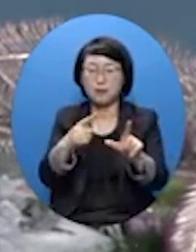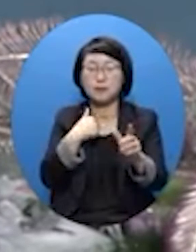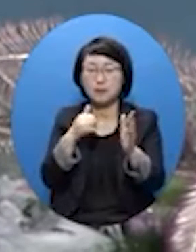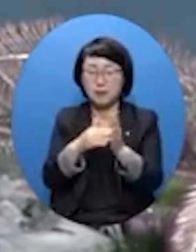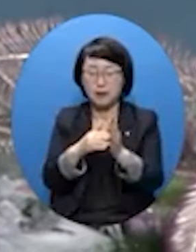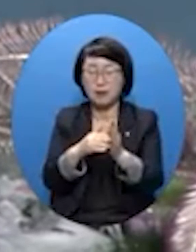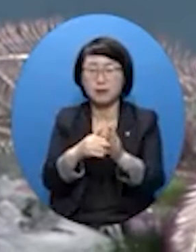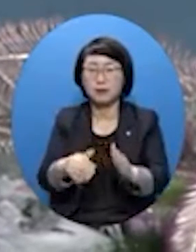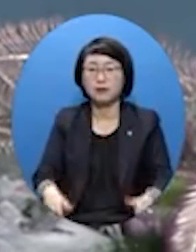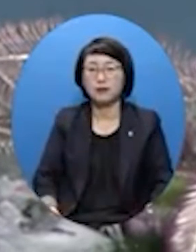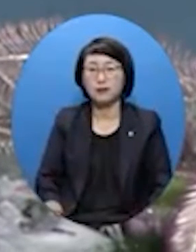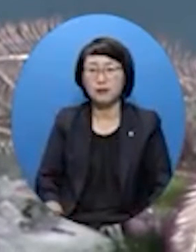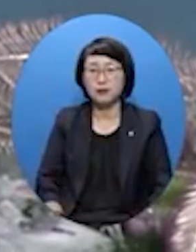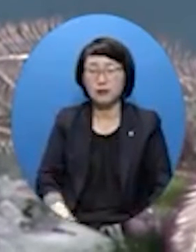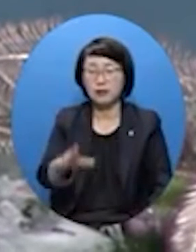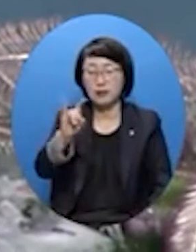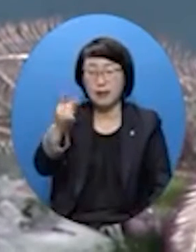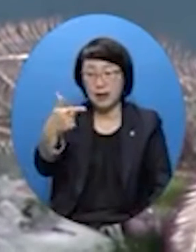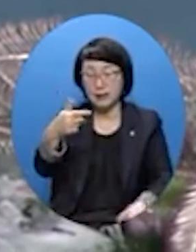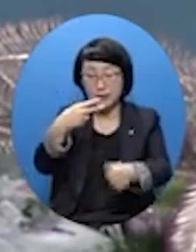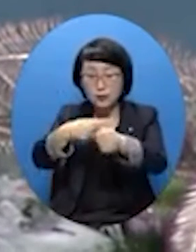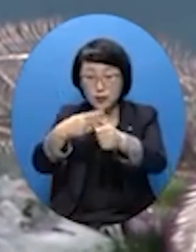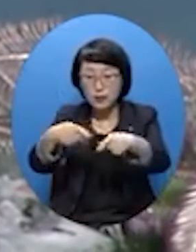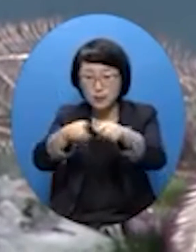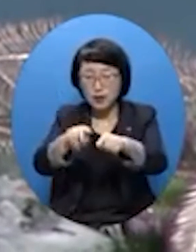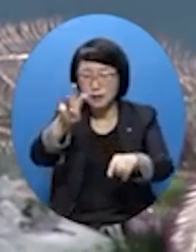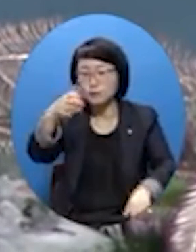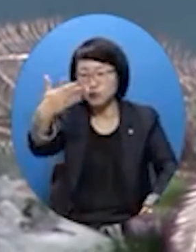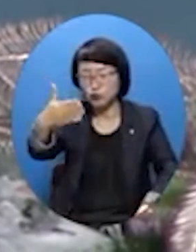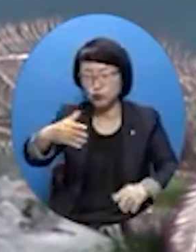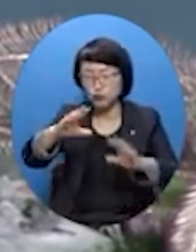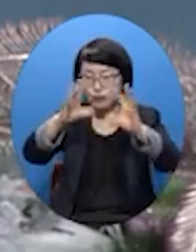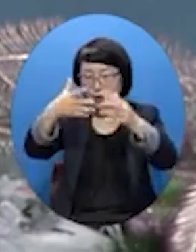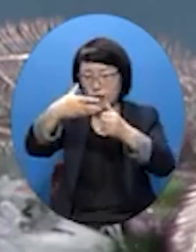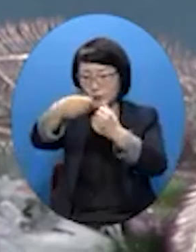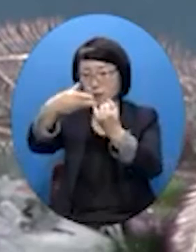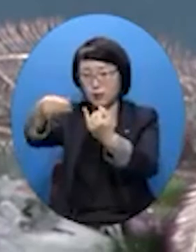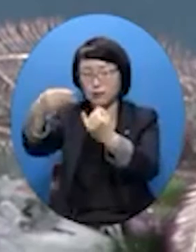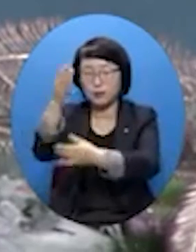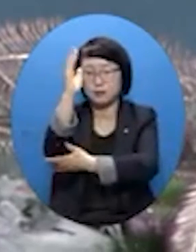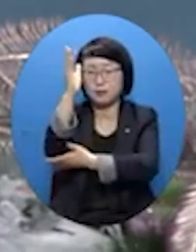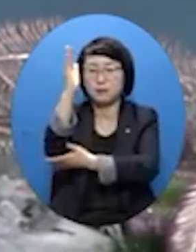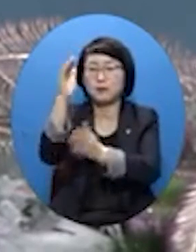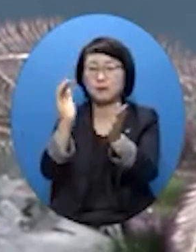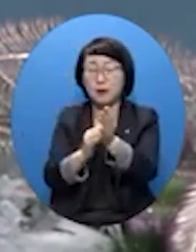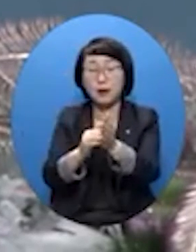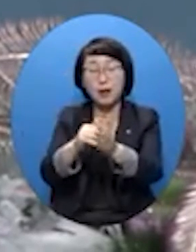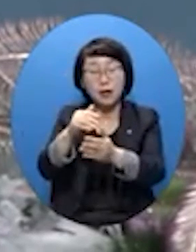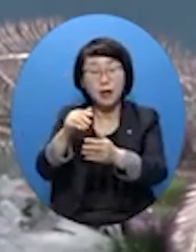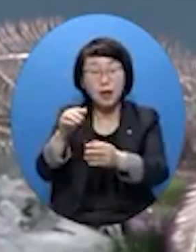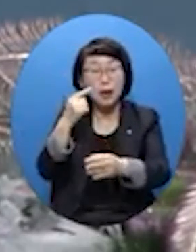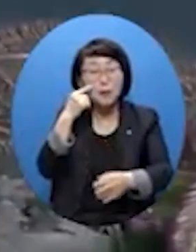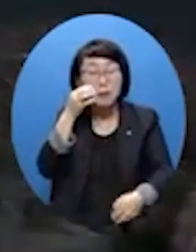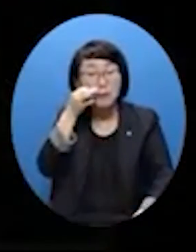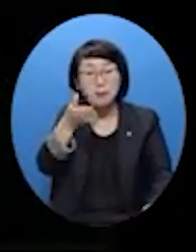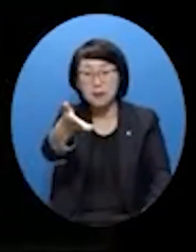영광을 돌렸습니다. 앤 설리반과 함께 39개월 다니면서 강연을 합니다. 이 강연한 장면 한번 잠깐